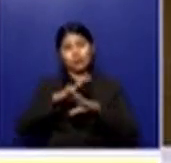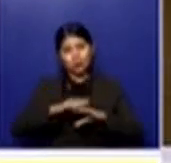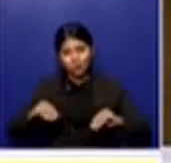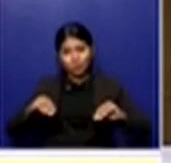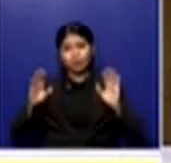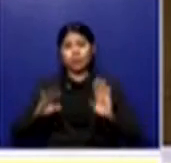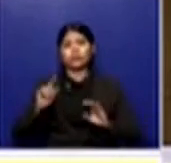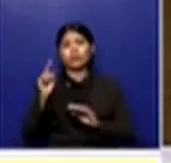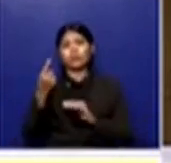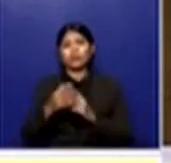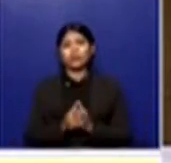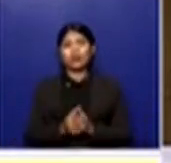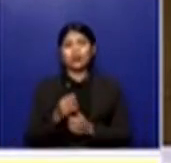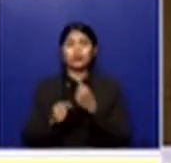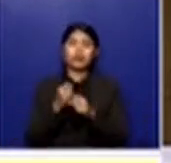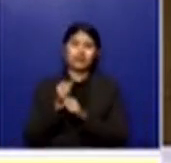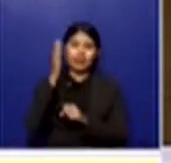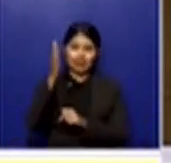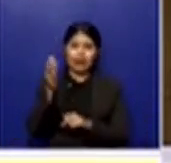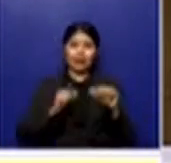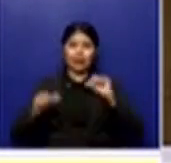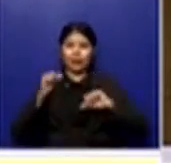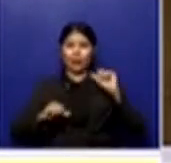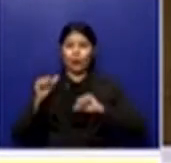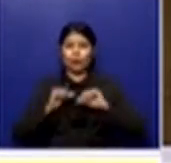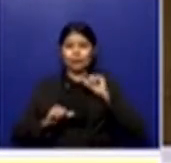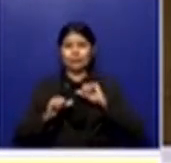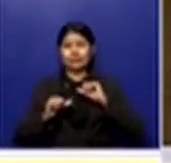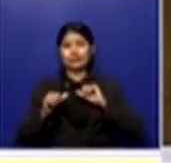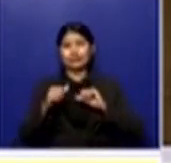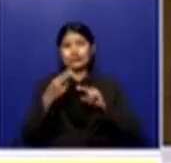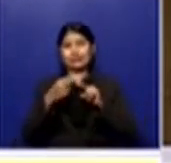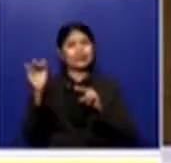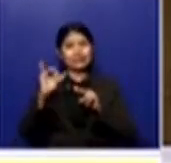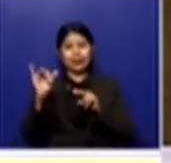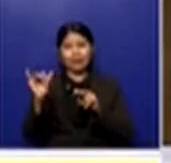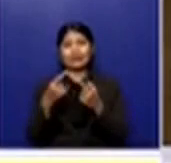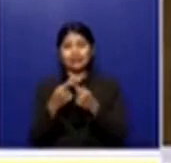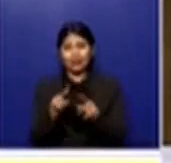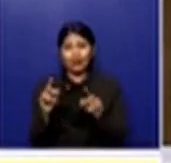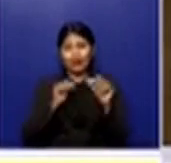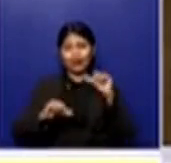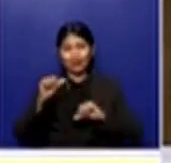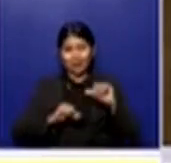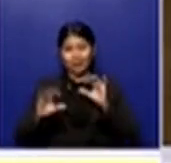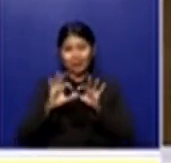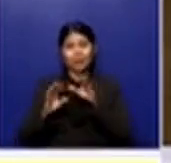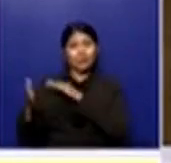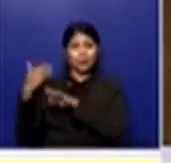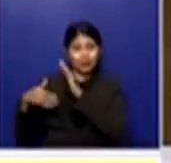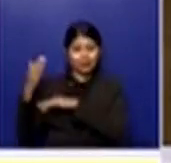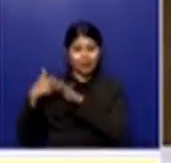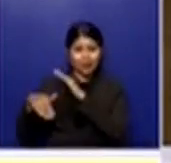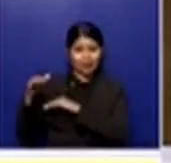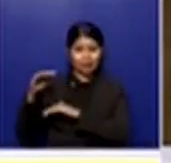ในอีกรูปแบบหนึ่งและปีหน้าเรากำลังทำละครอีกเรื่องหนึ่งนะคะชื่อยังไม่มาแต่ว่าเป็นละครแนวประวัติศาสตร์